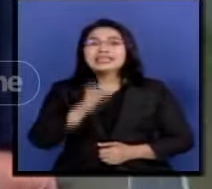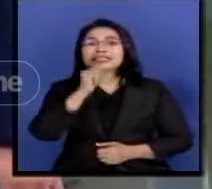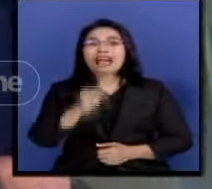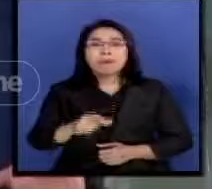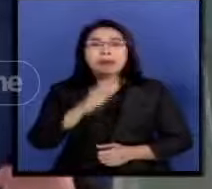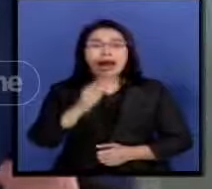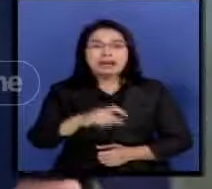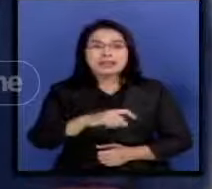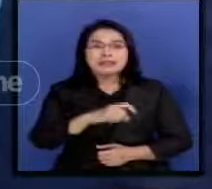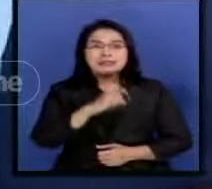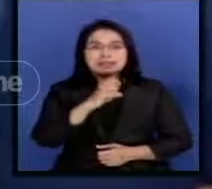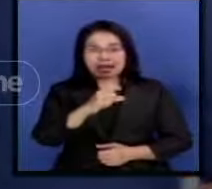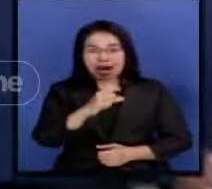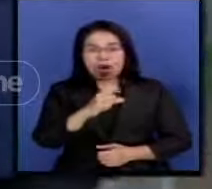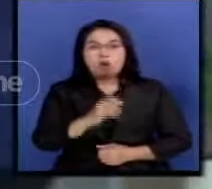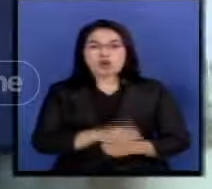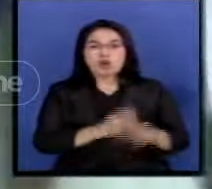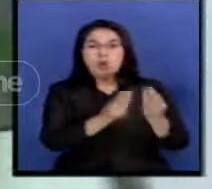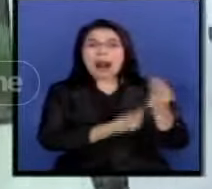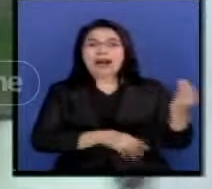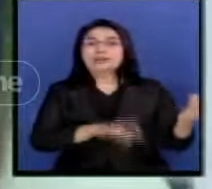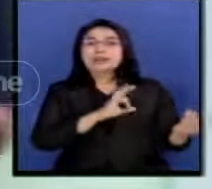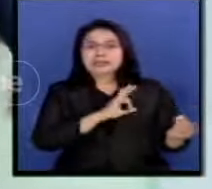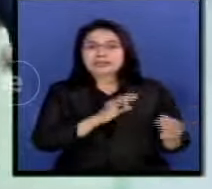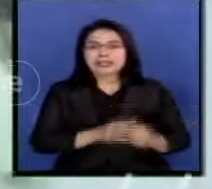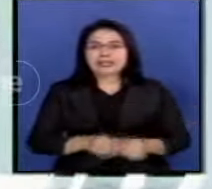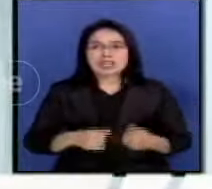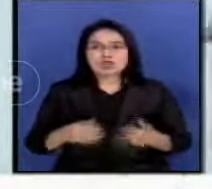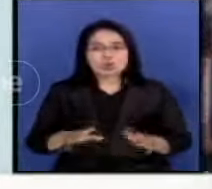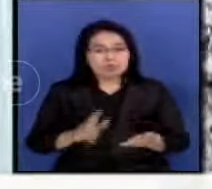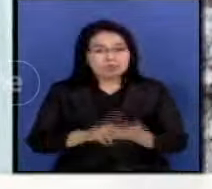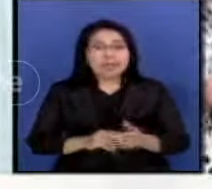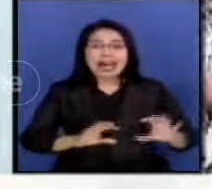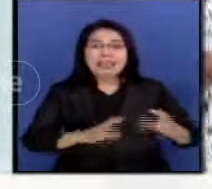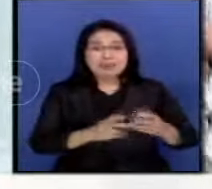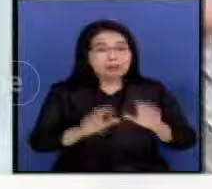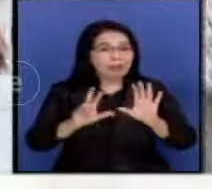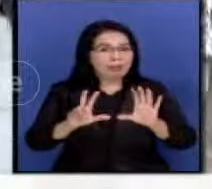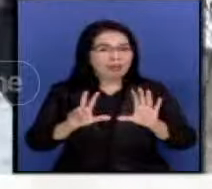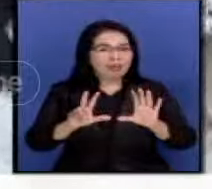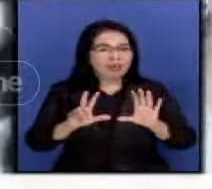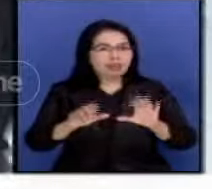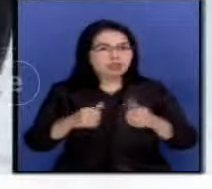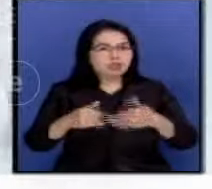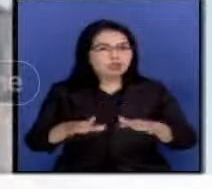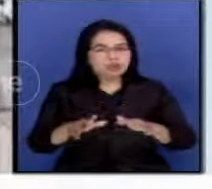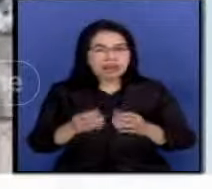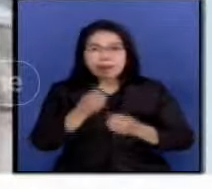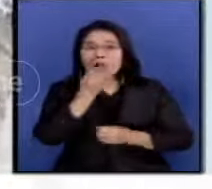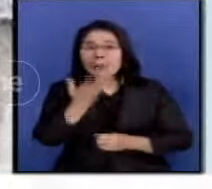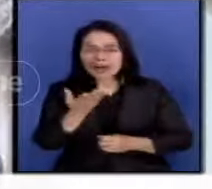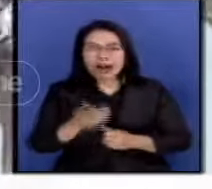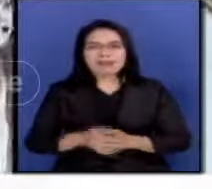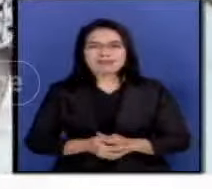sudah berkomunikasikan dari hasil dari tim 8 saya bicara tim delapan tim 8 sudah menyampaikan